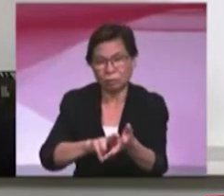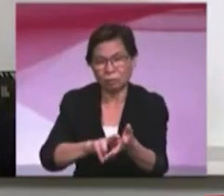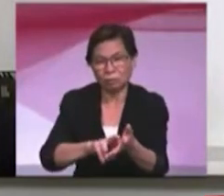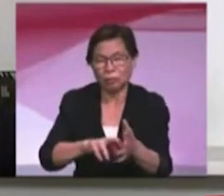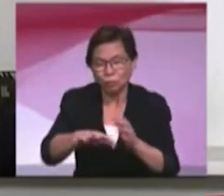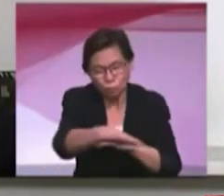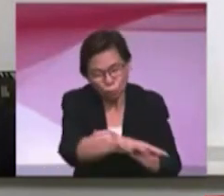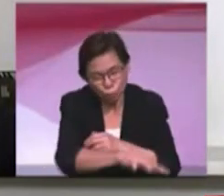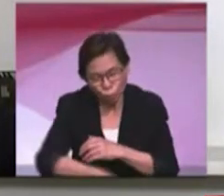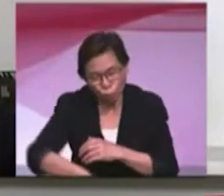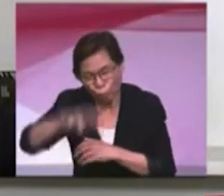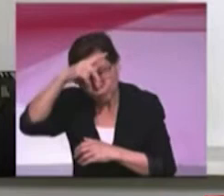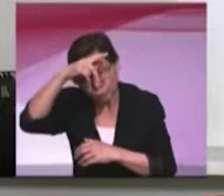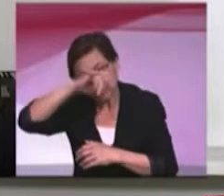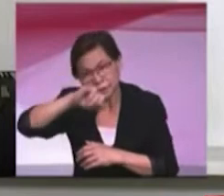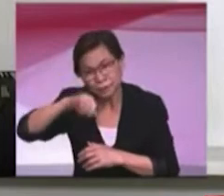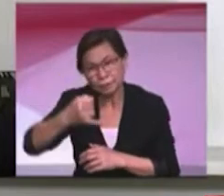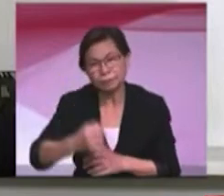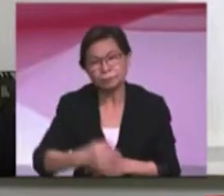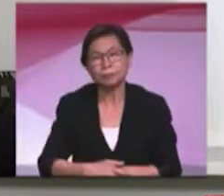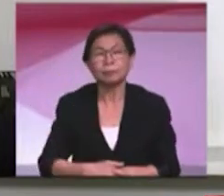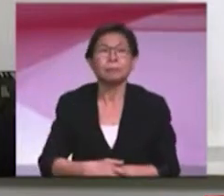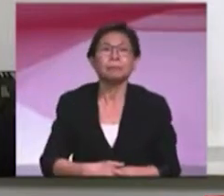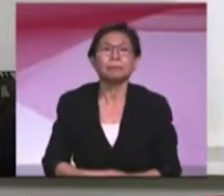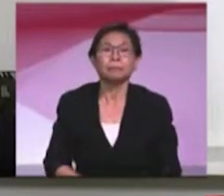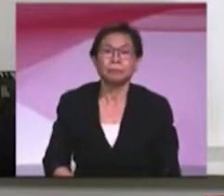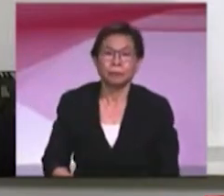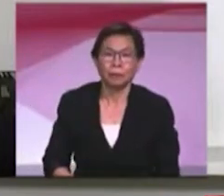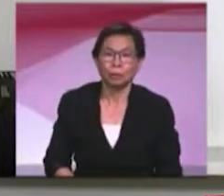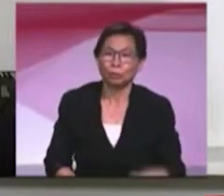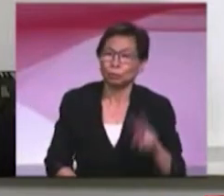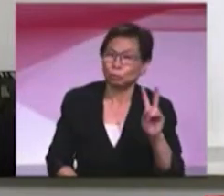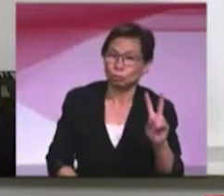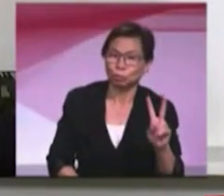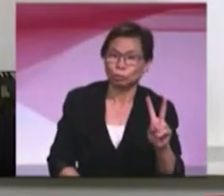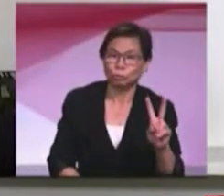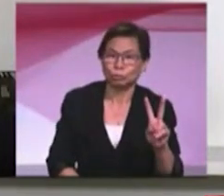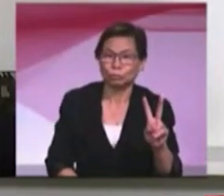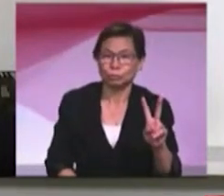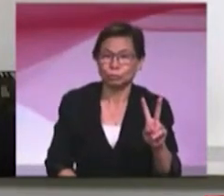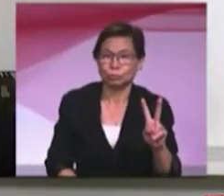direkodkan di seluruh Putrajaya di mana 2